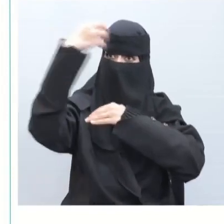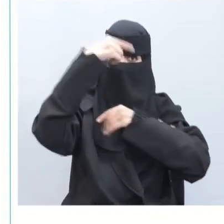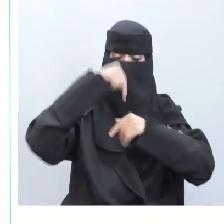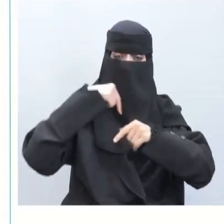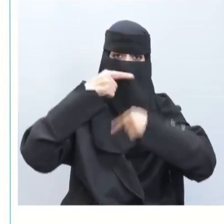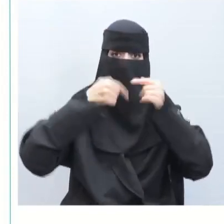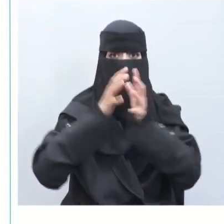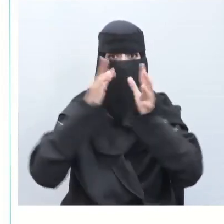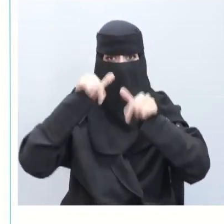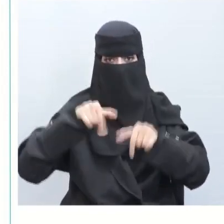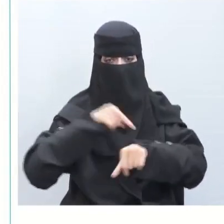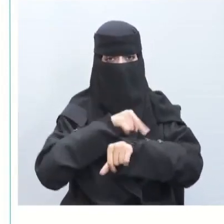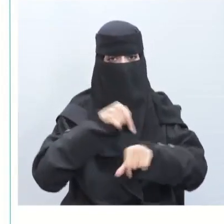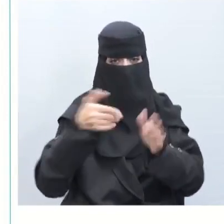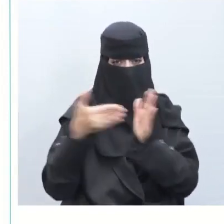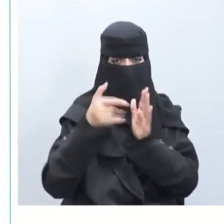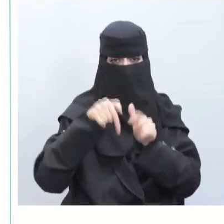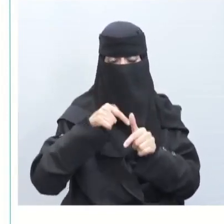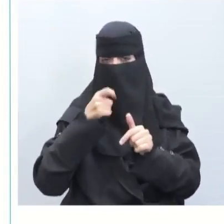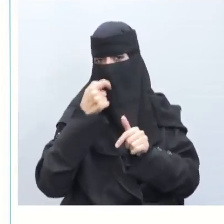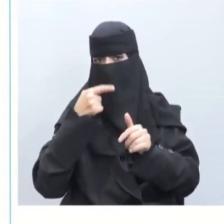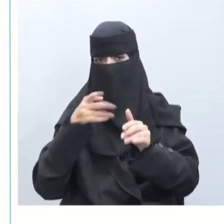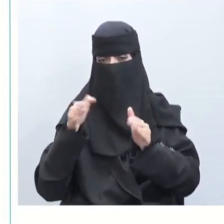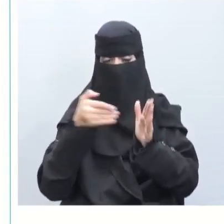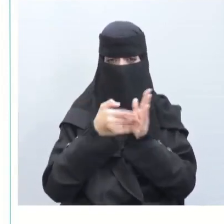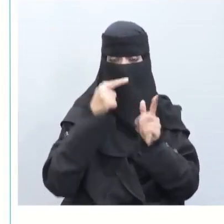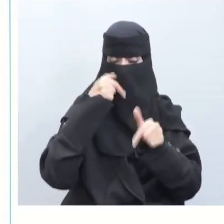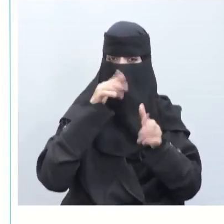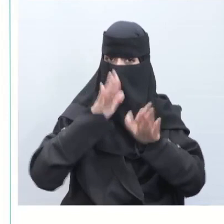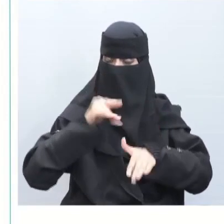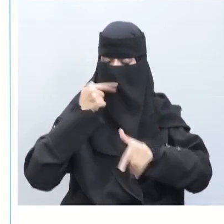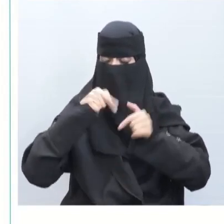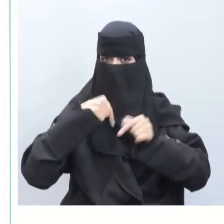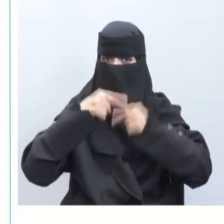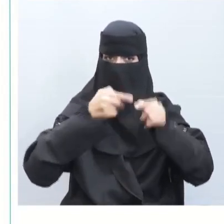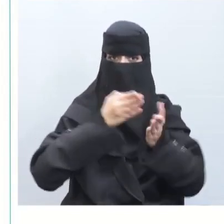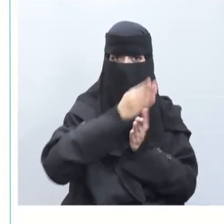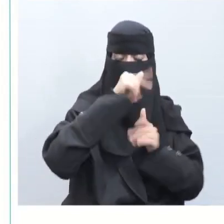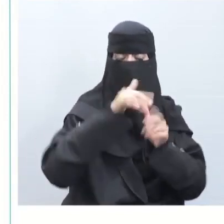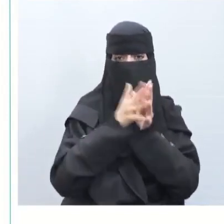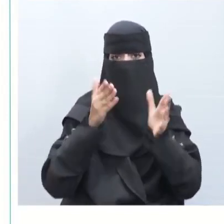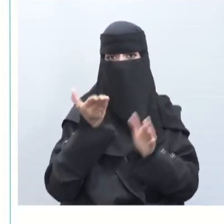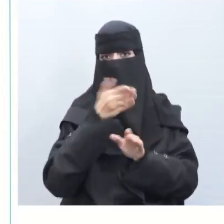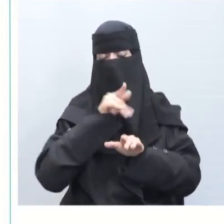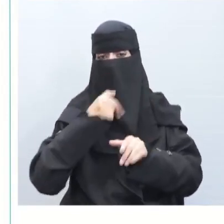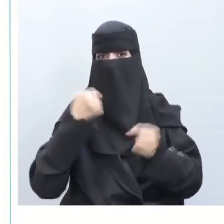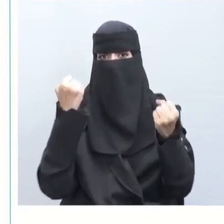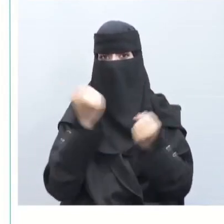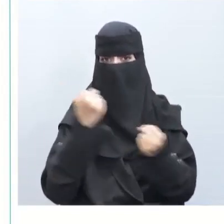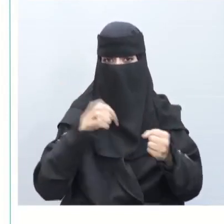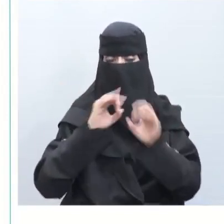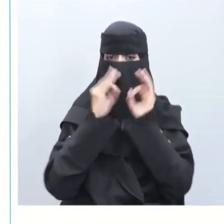بشكل كبير في الفتره الاخيره او في السنوات الاخيره ايضا ذكرنا ان الاستدامه تؤثر كبير على الانشطه